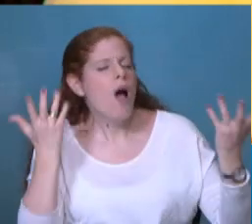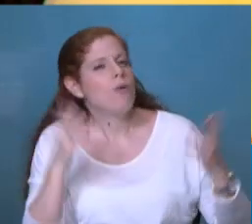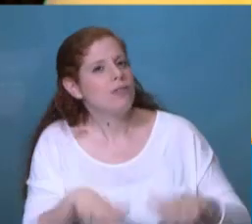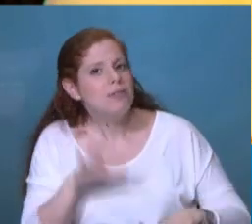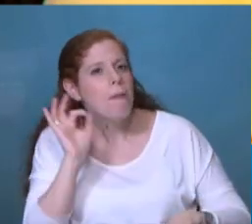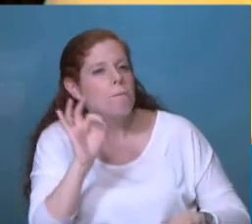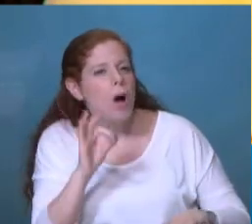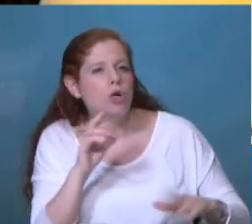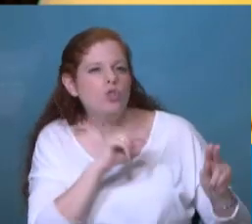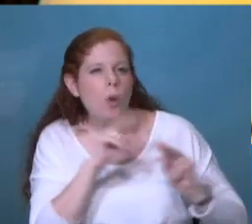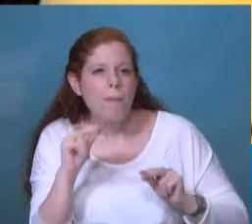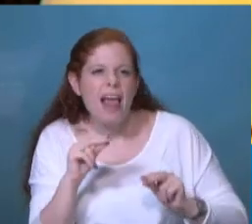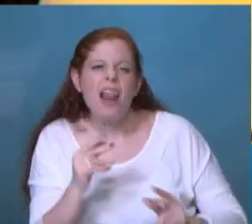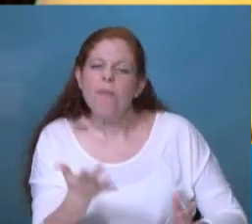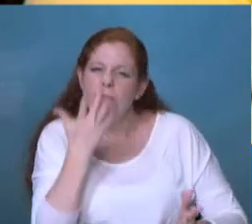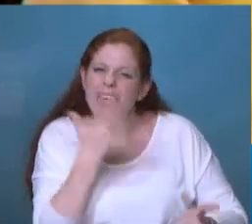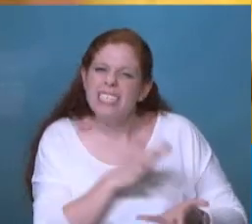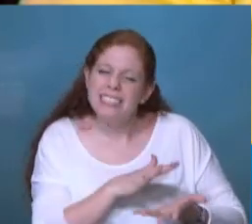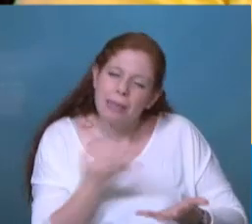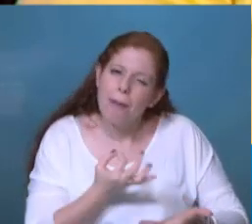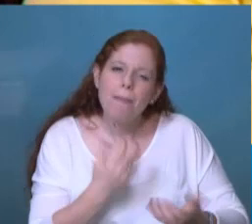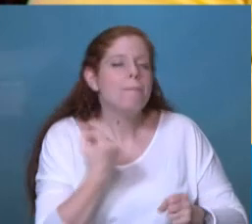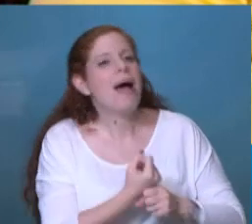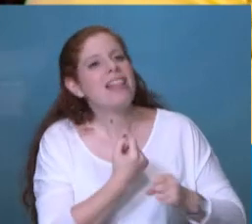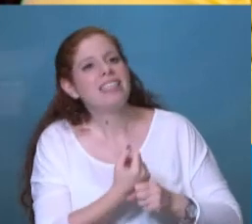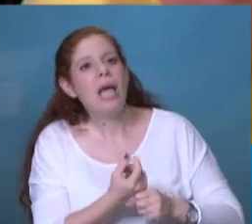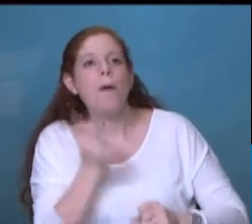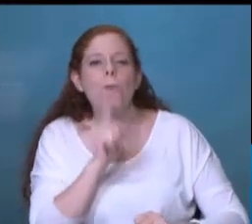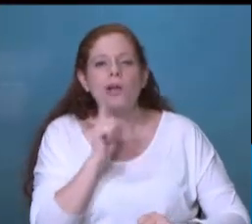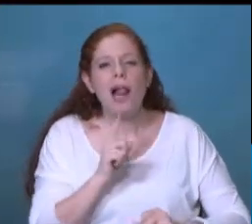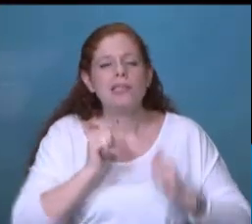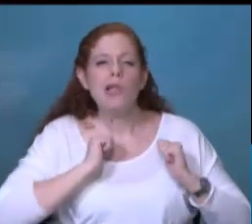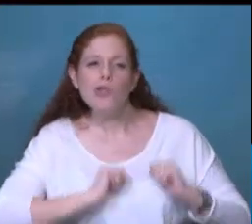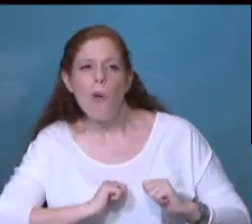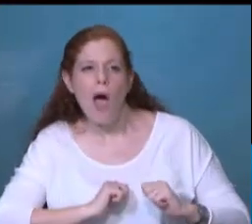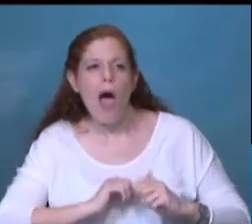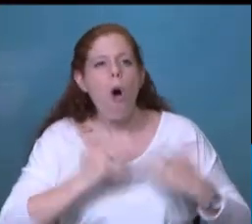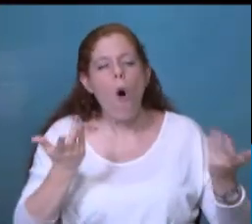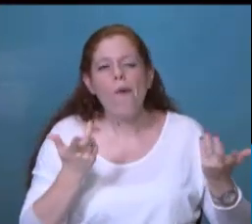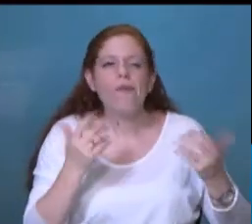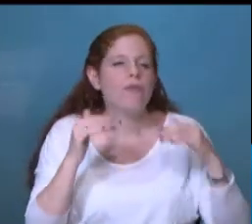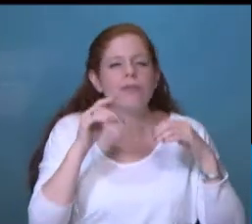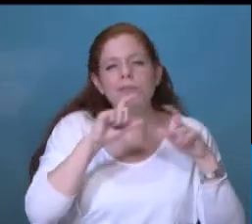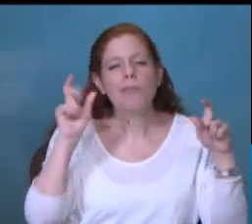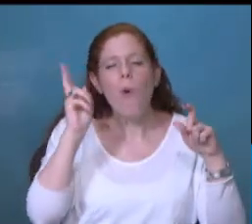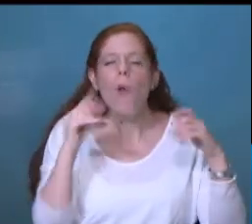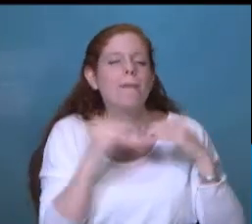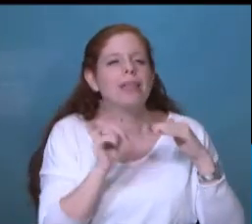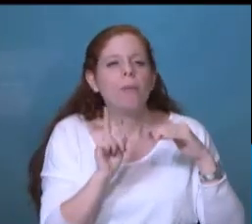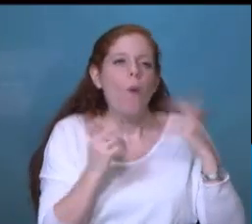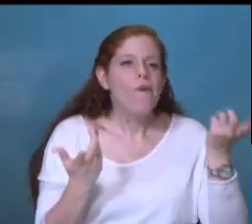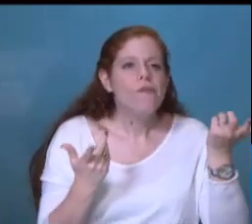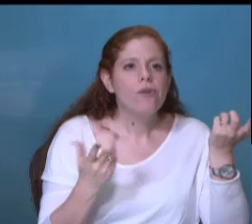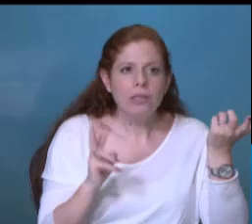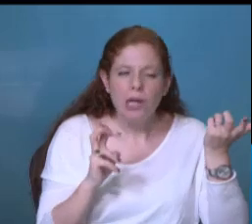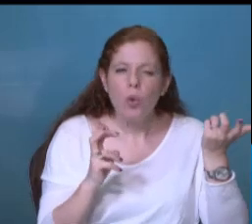דומה לבסה סבבה. מה נעשה? בוא נקרא לזה קומפטרבל. אוף, הלייבל מחול לא רוצה. אוף. כאילו